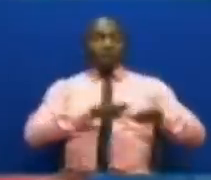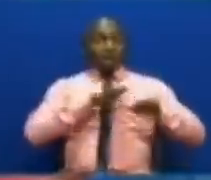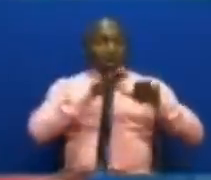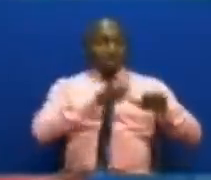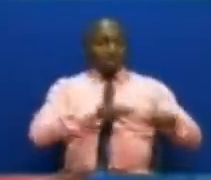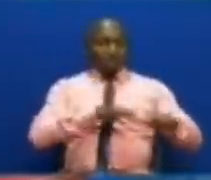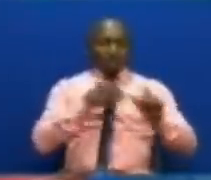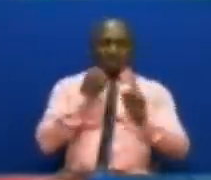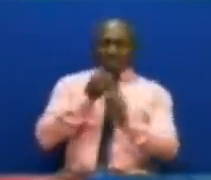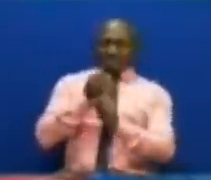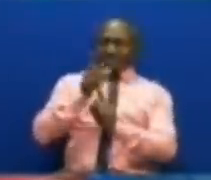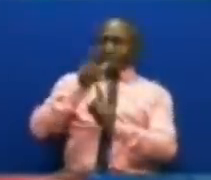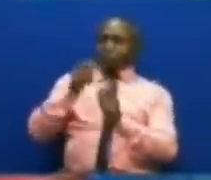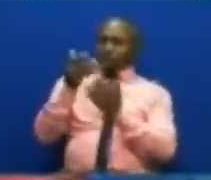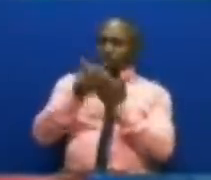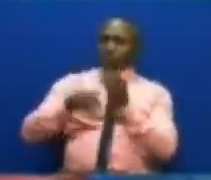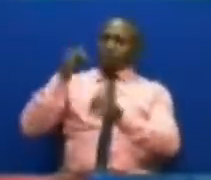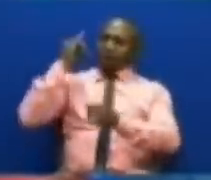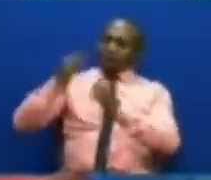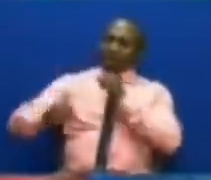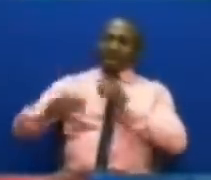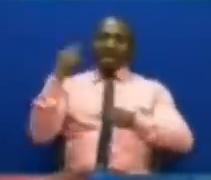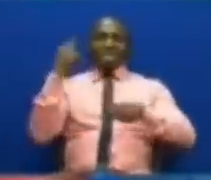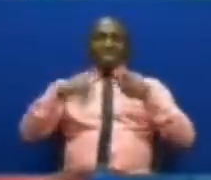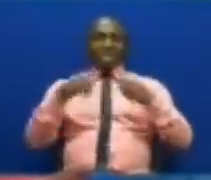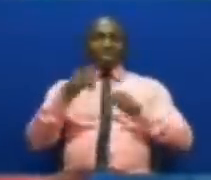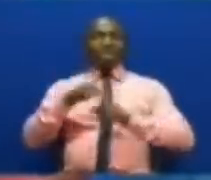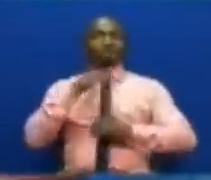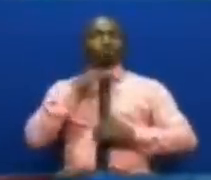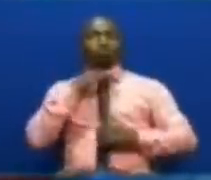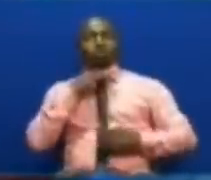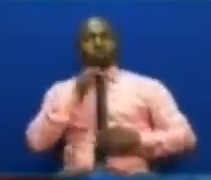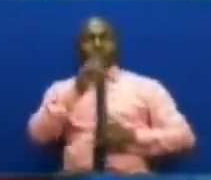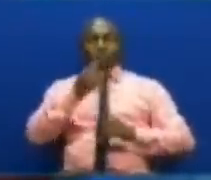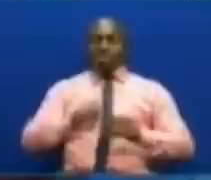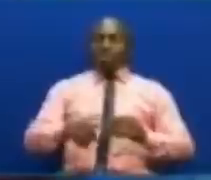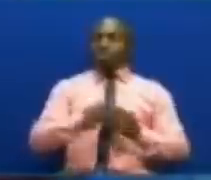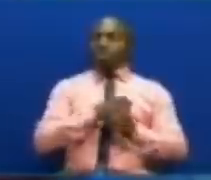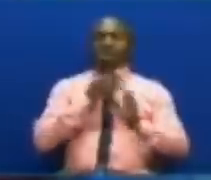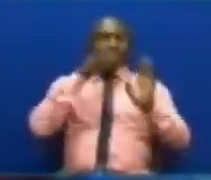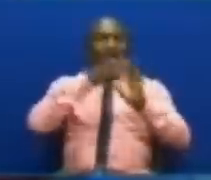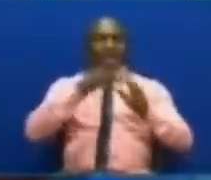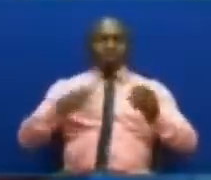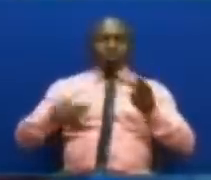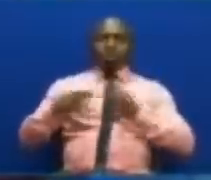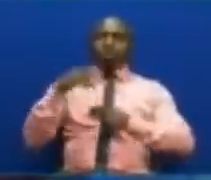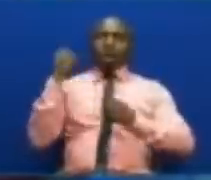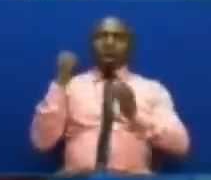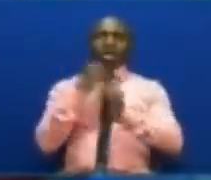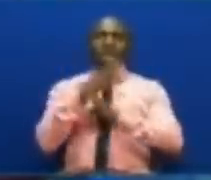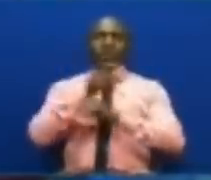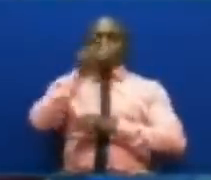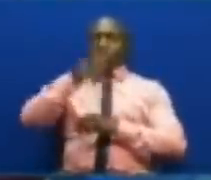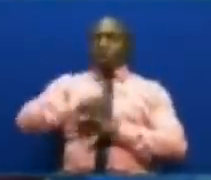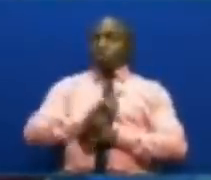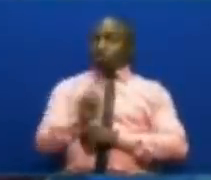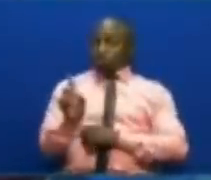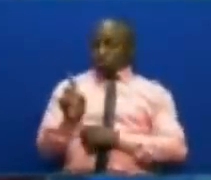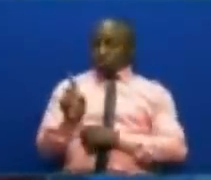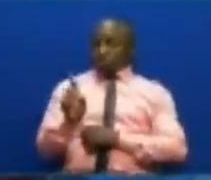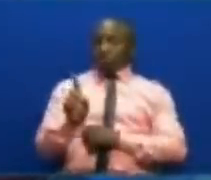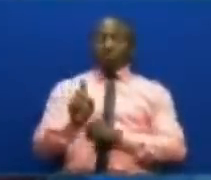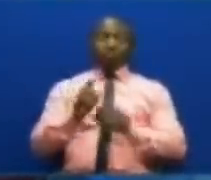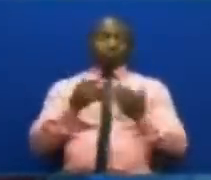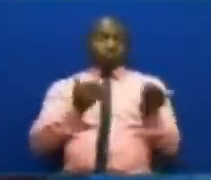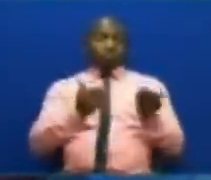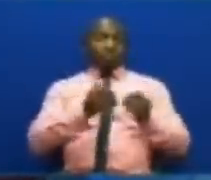wananchi kukataa siasa za ulaghai ambazo hazilengi kutatua kero za watu. Polepole ametoa kauli hiyo kisiwani Pemba